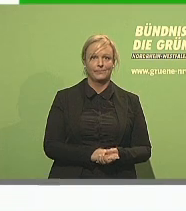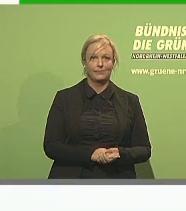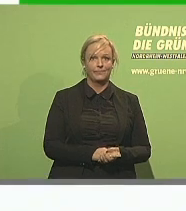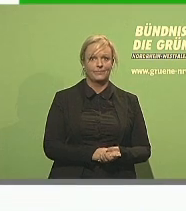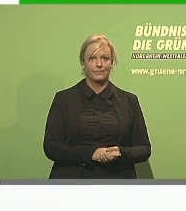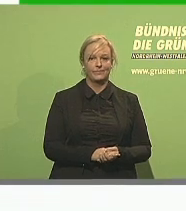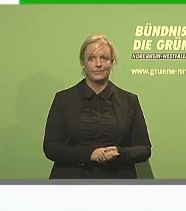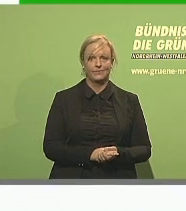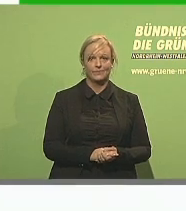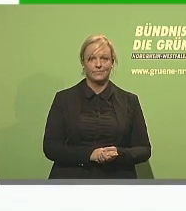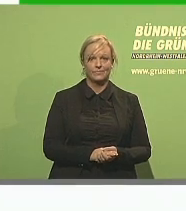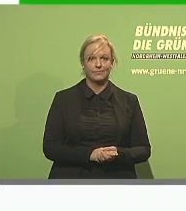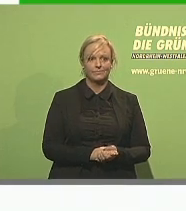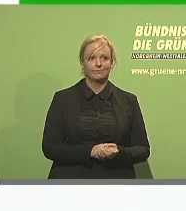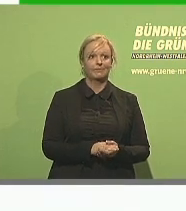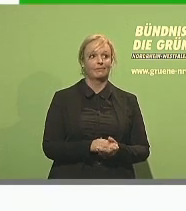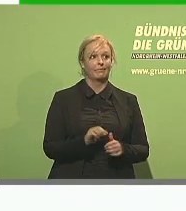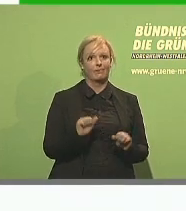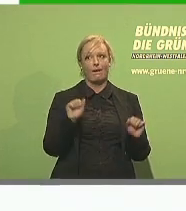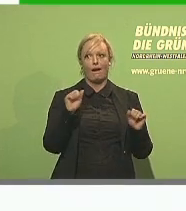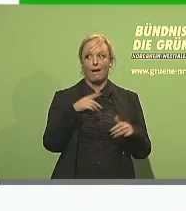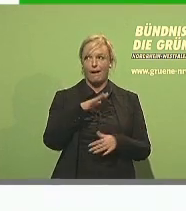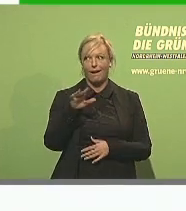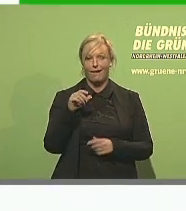Dann sollte es...